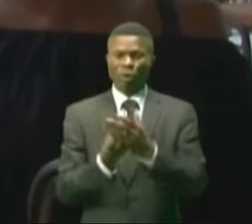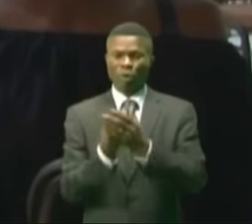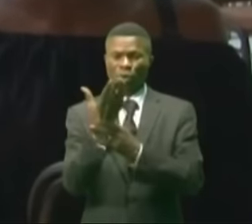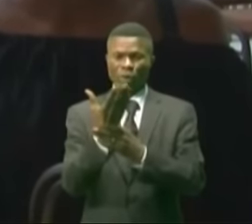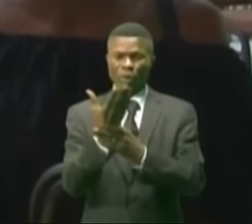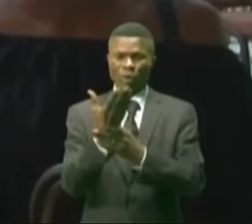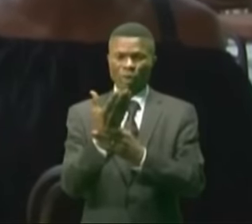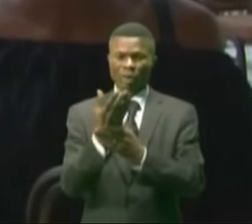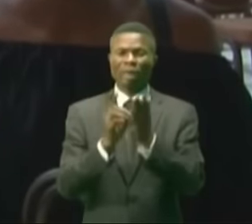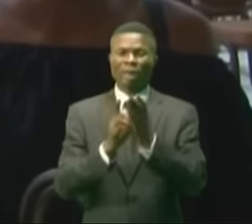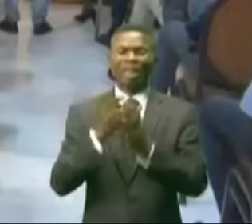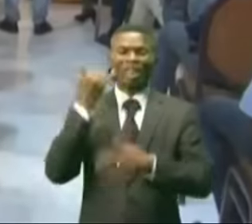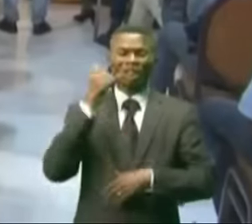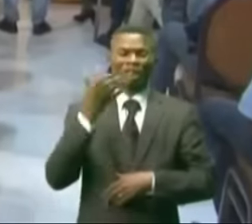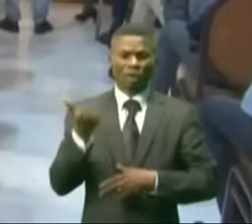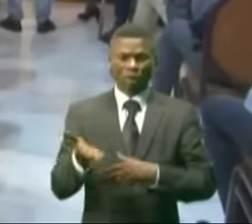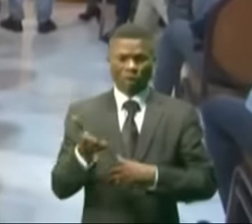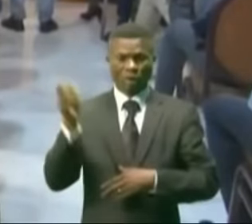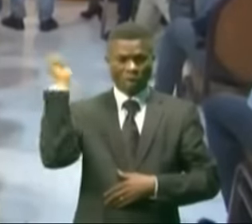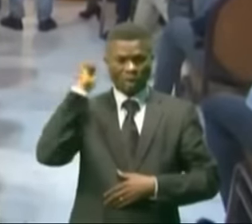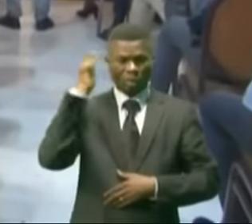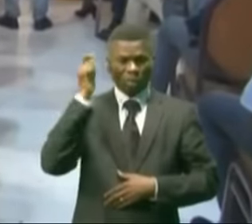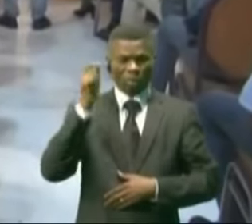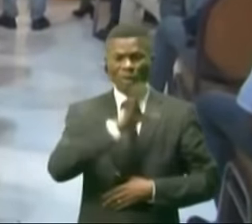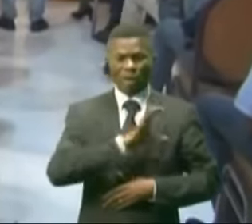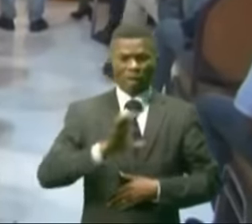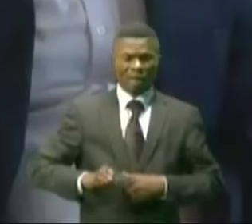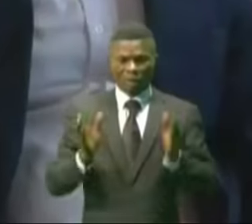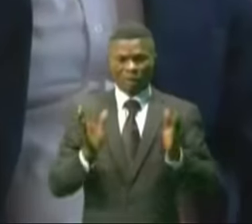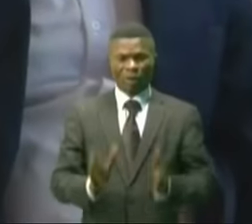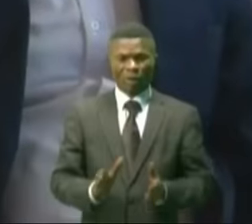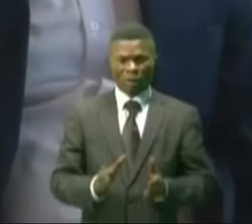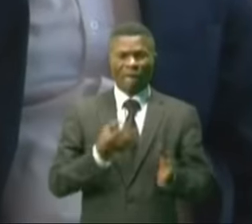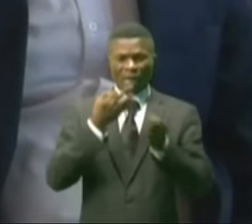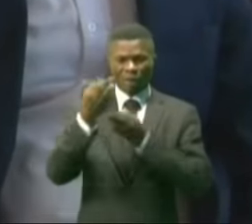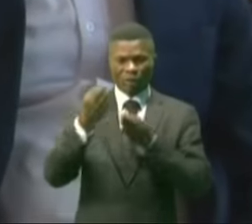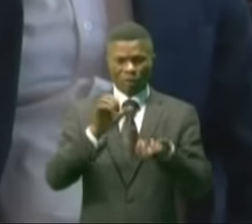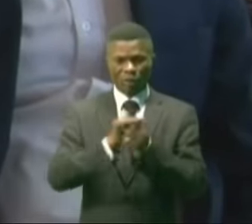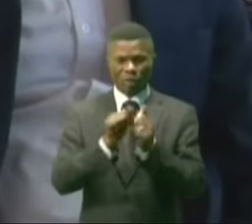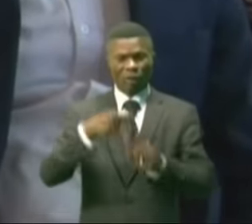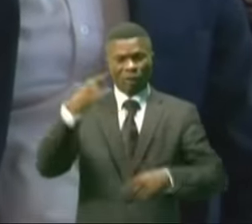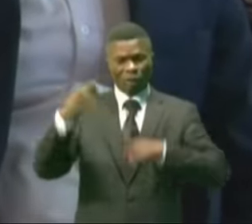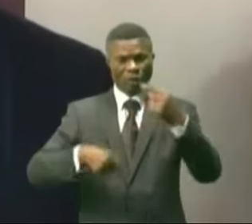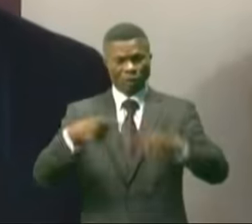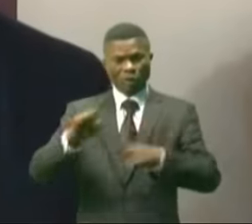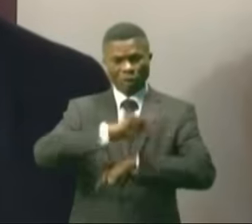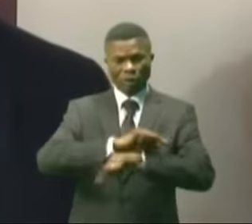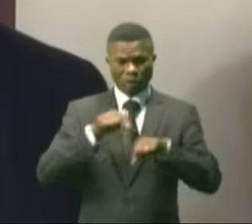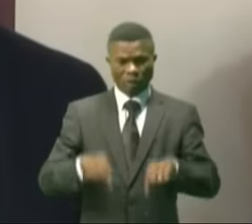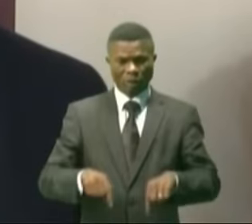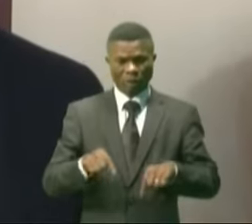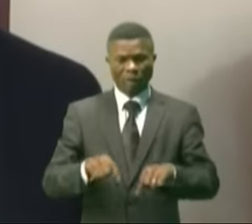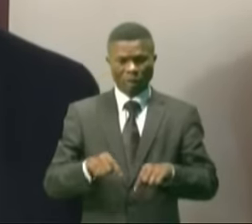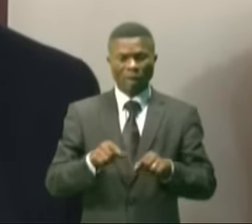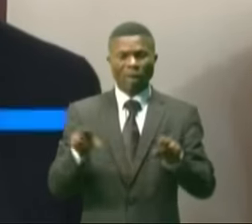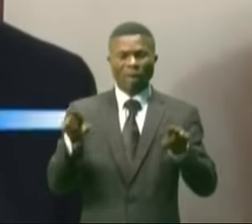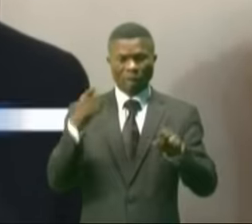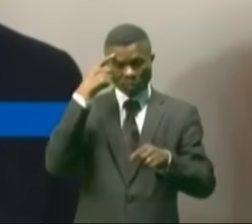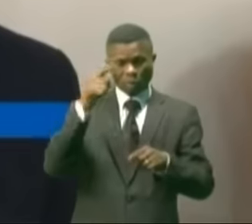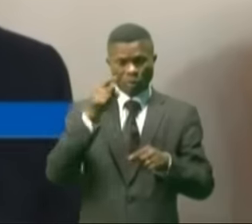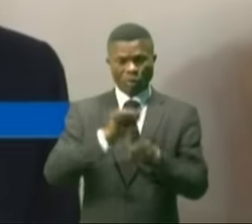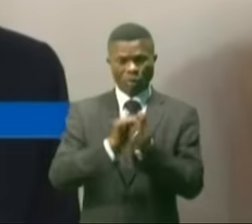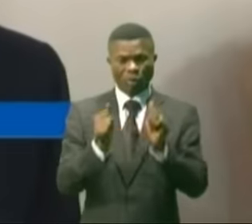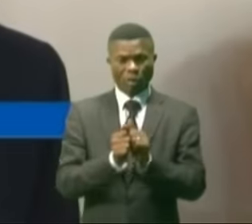la convoitise. Le professeur Christian, un des orateurs, explique. Les discussions de ces jours, c'était en rapport avec les